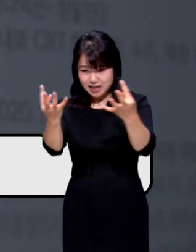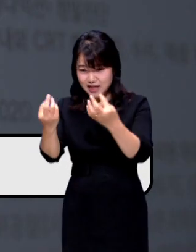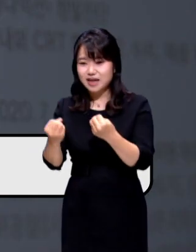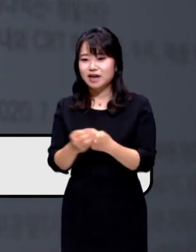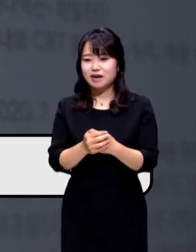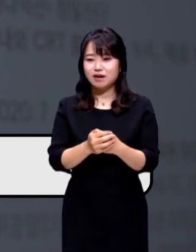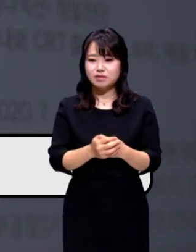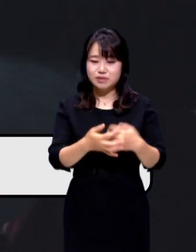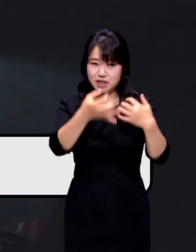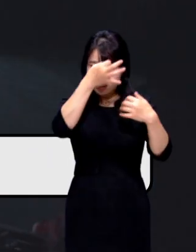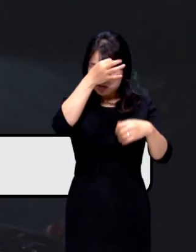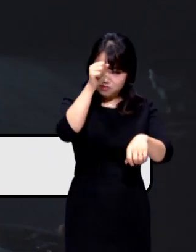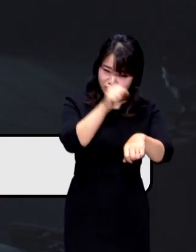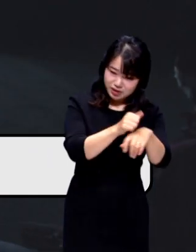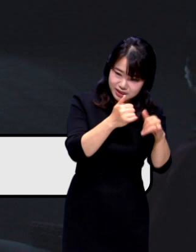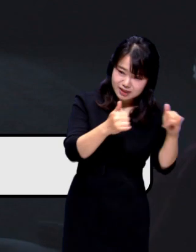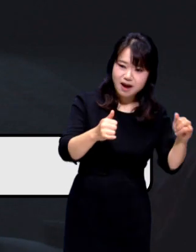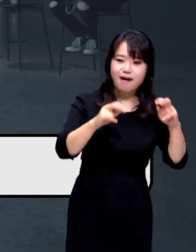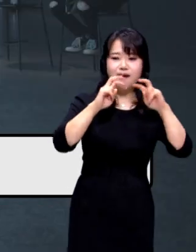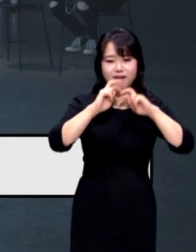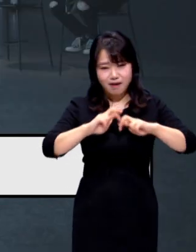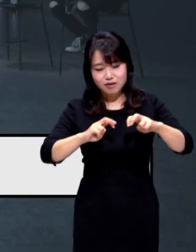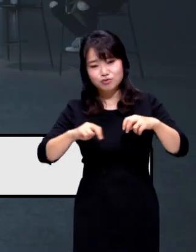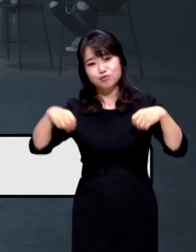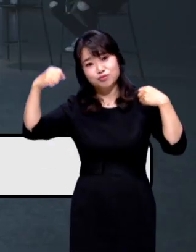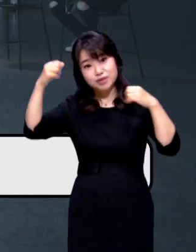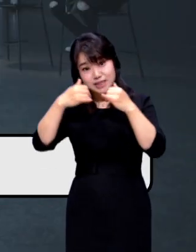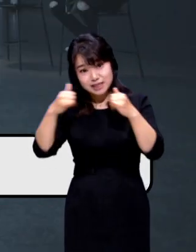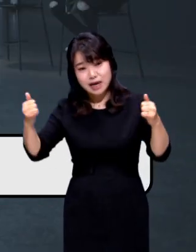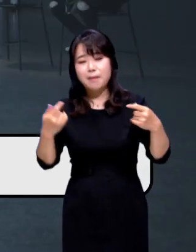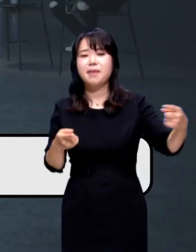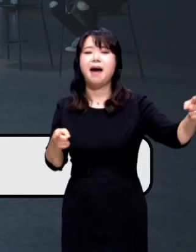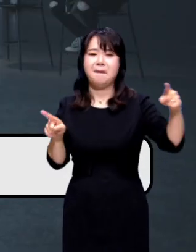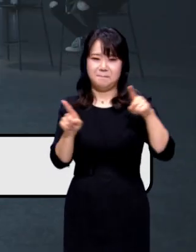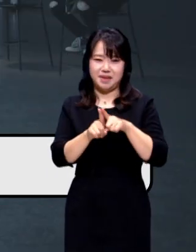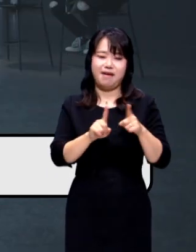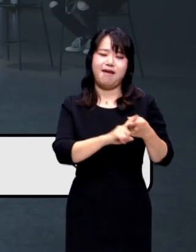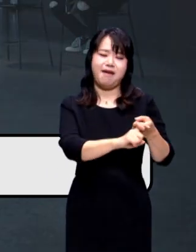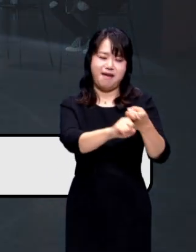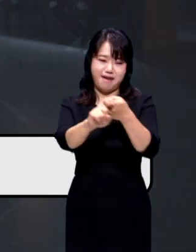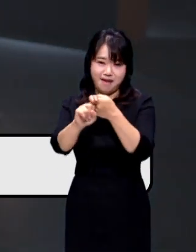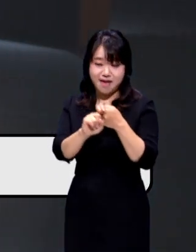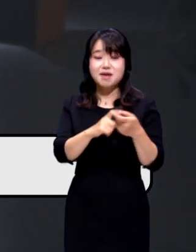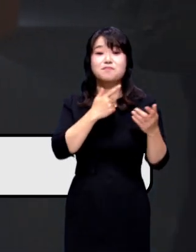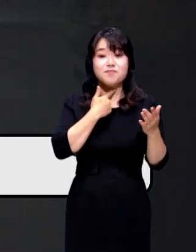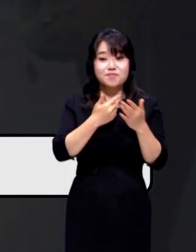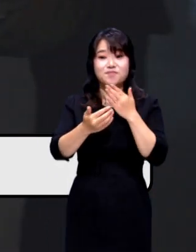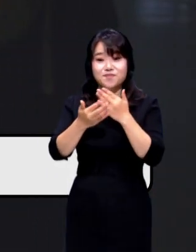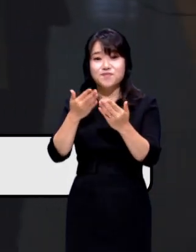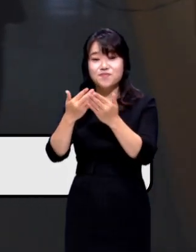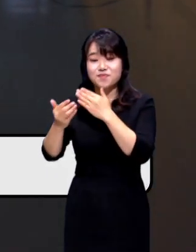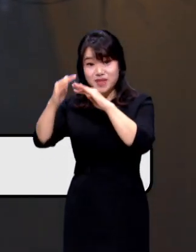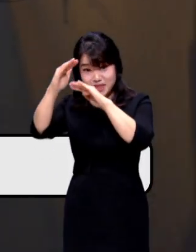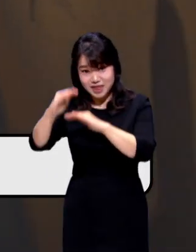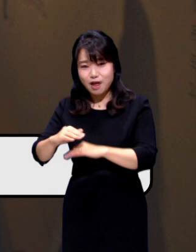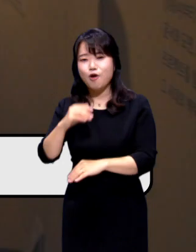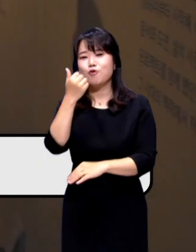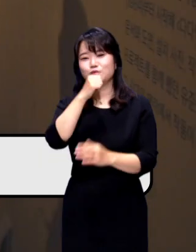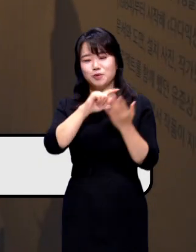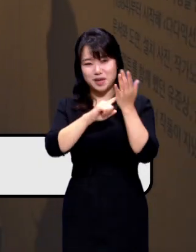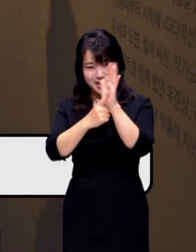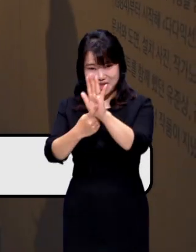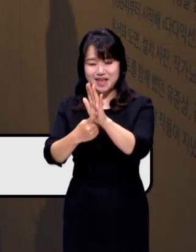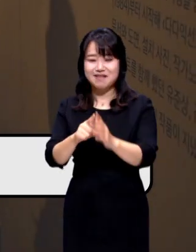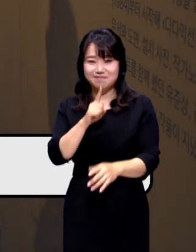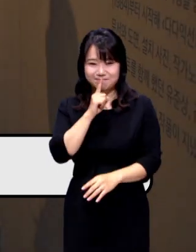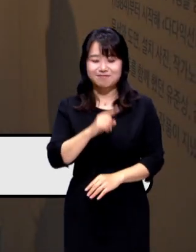테크니션, 엔지니어, 무용가, 가수, 퍼포먼서들과 협업해왔던 그런 작업 세계를 보여주는 것이라고 할